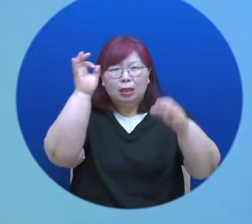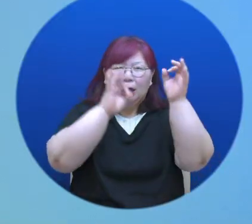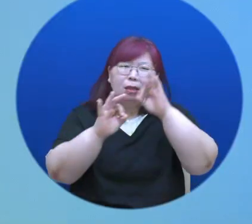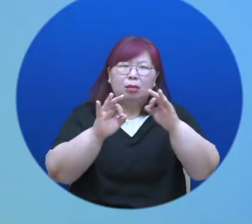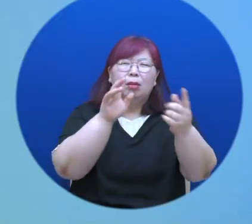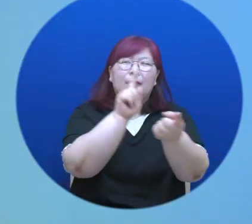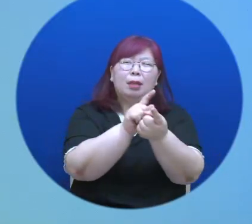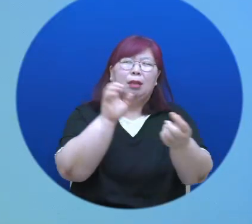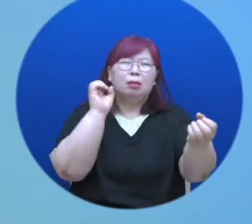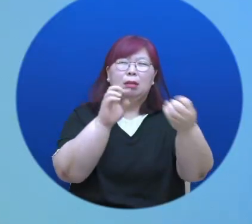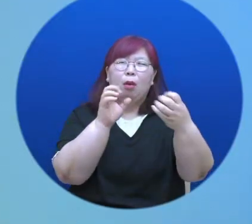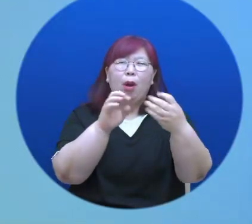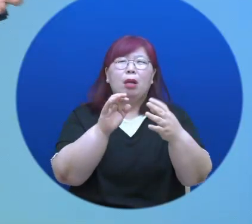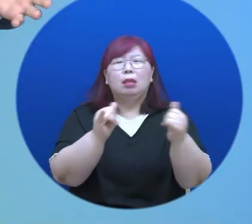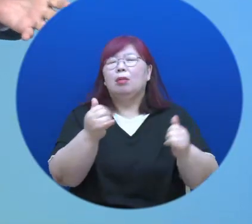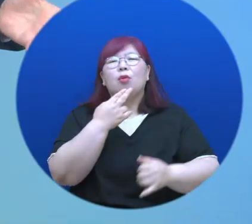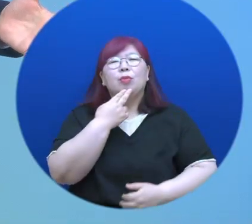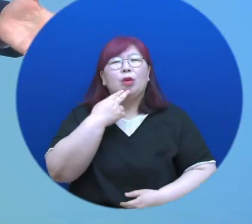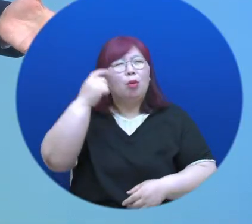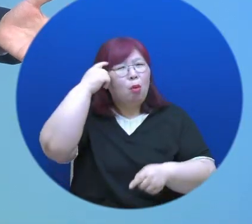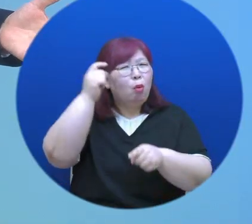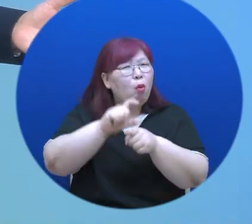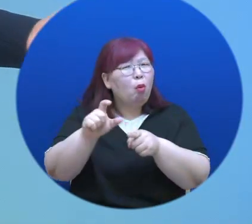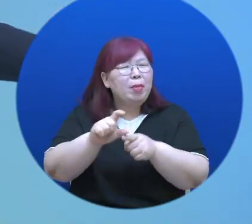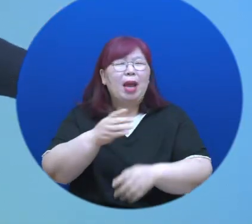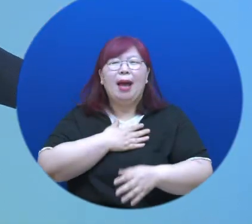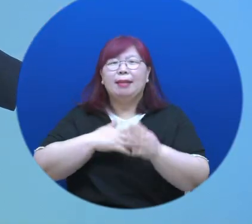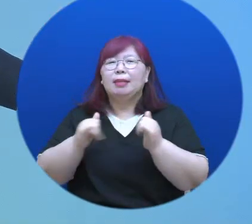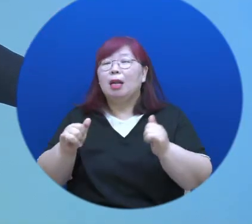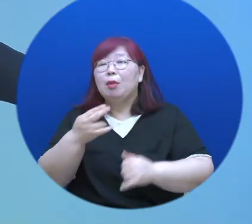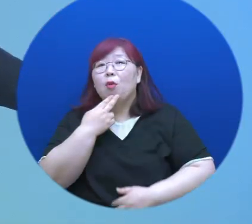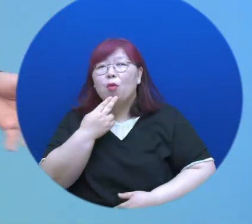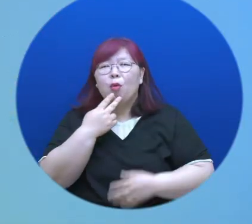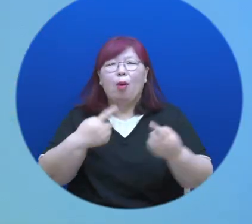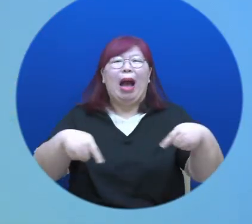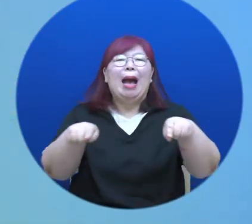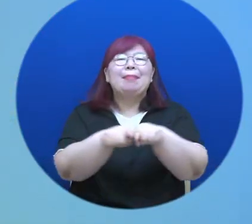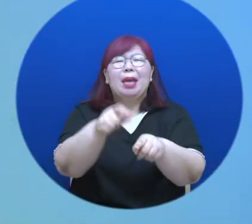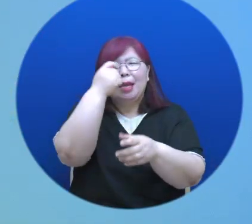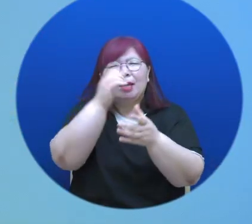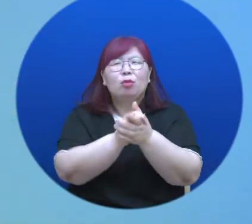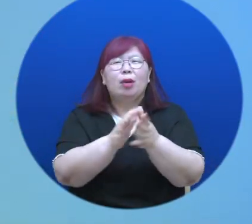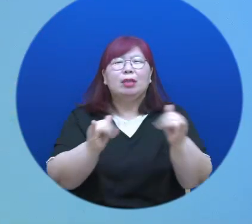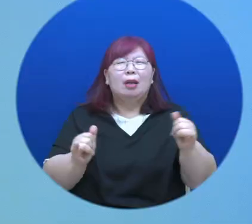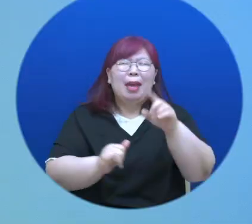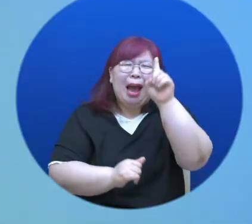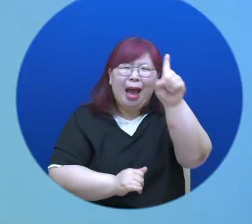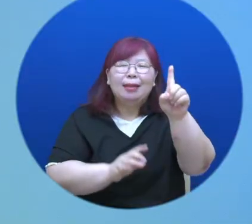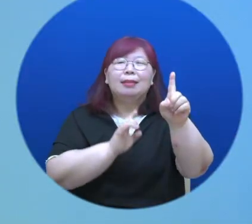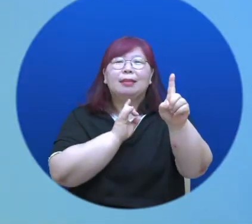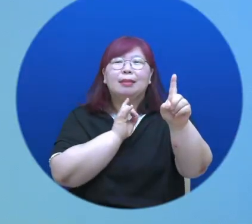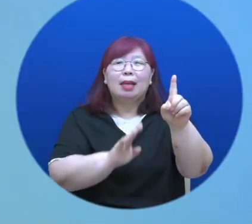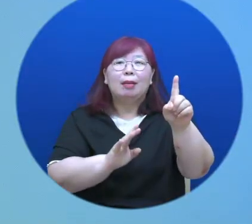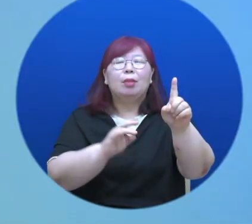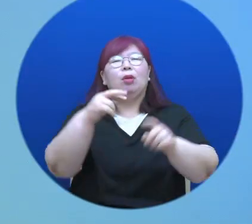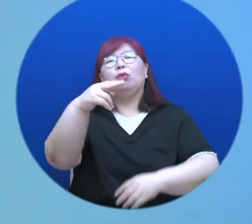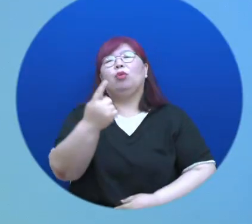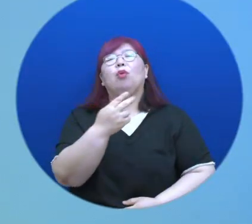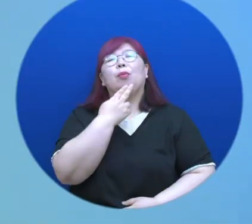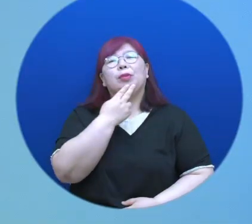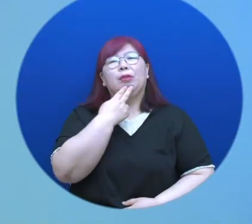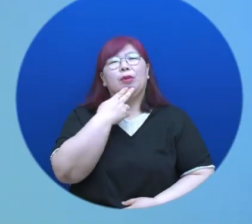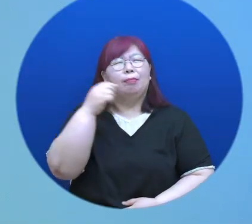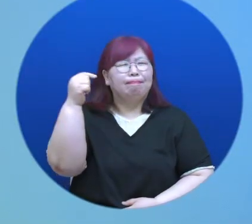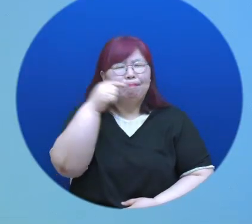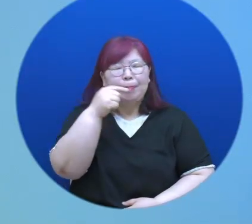없어요. 고민을 나눌 사람이 없습니다. 함께 기도할 사람이 단 한 사람도 없습니다. 철저하게